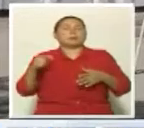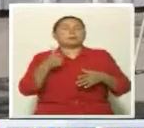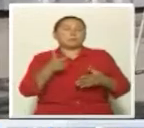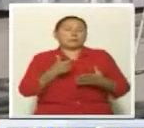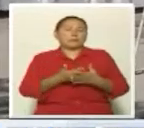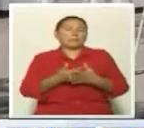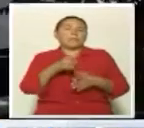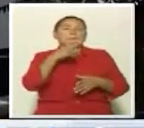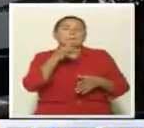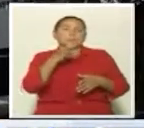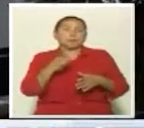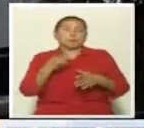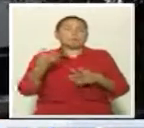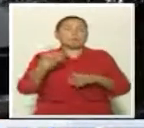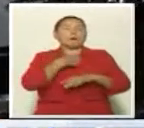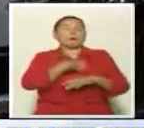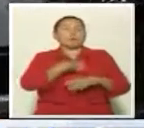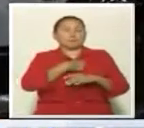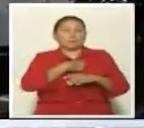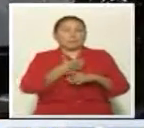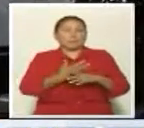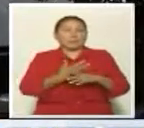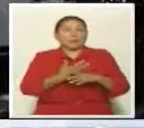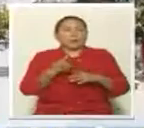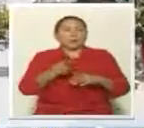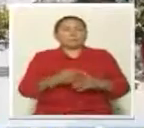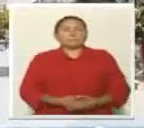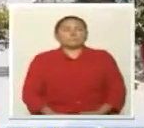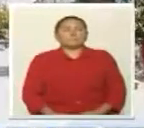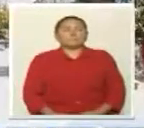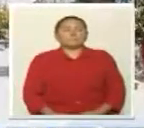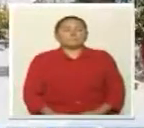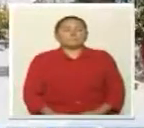жүйесі департаментінің басты міндеті болып табылады. Абзал Ахихат, Ролан Әметұлы, жаңалықтар.